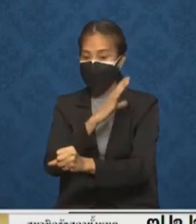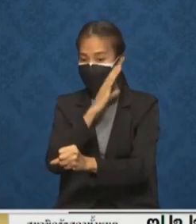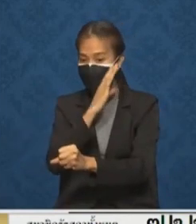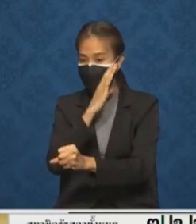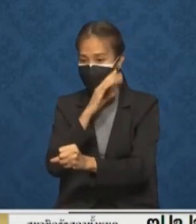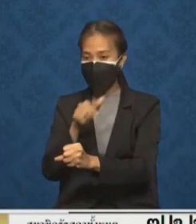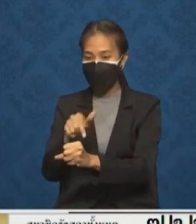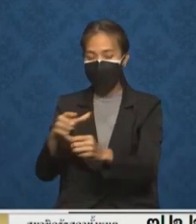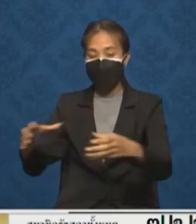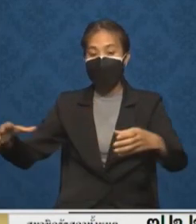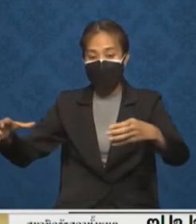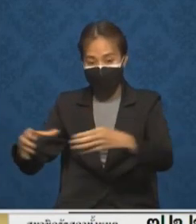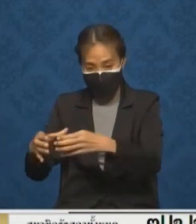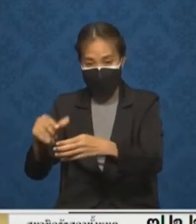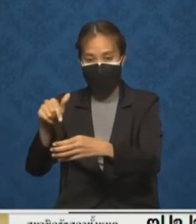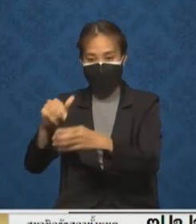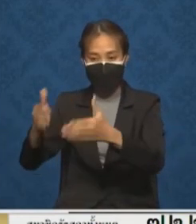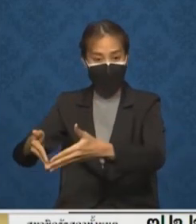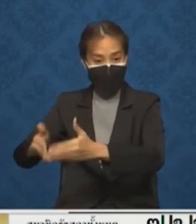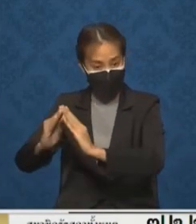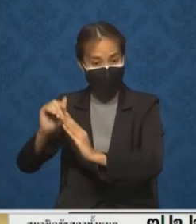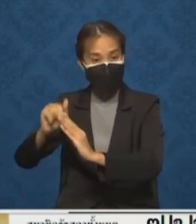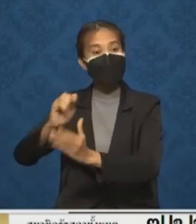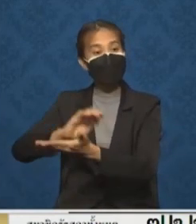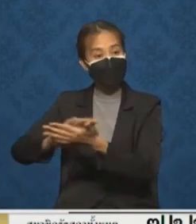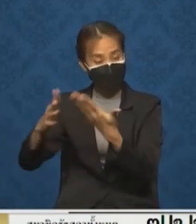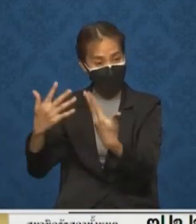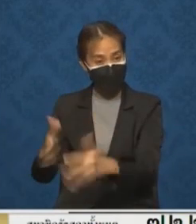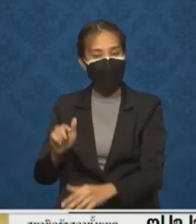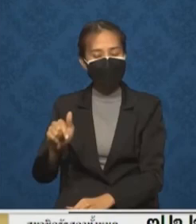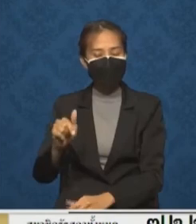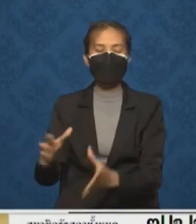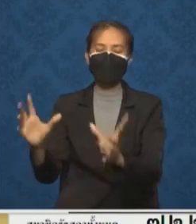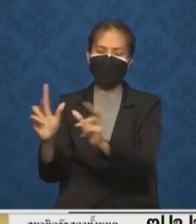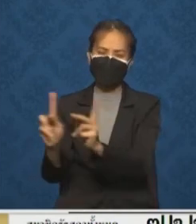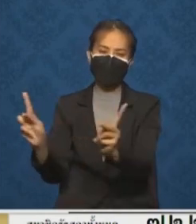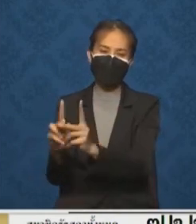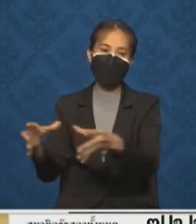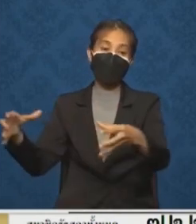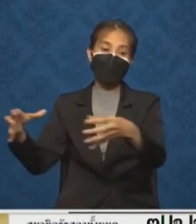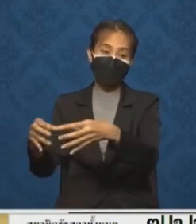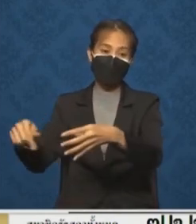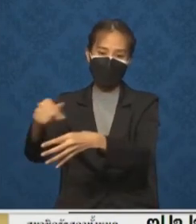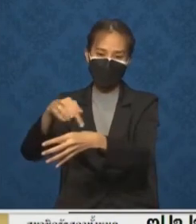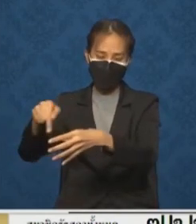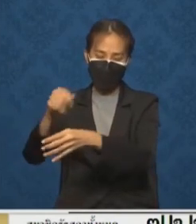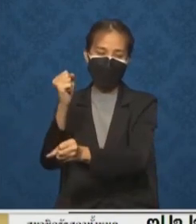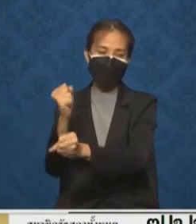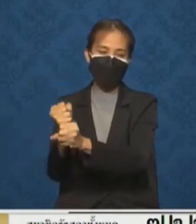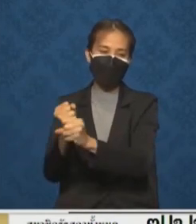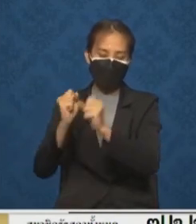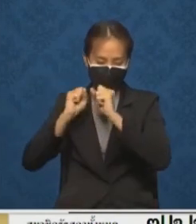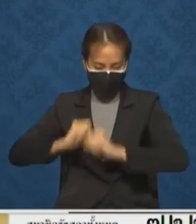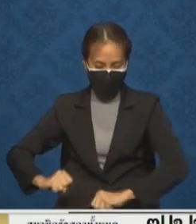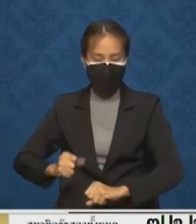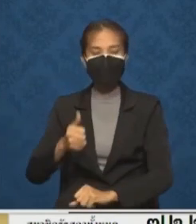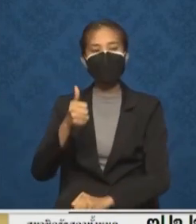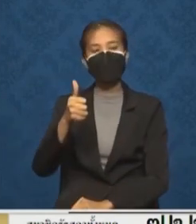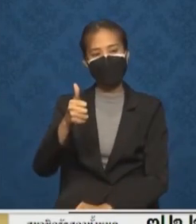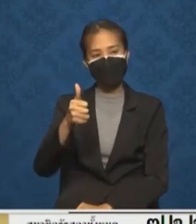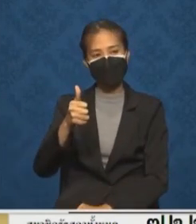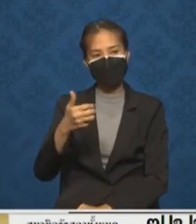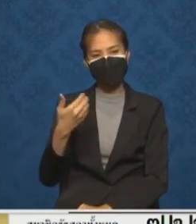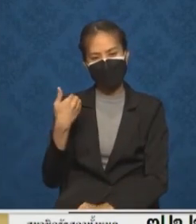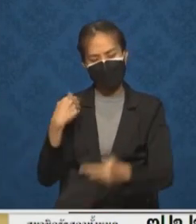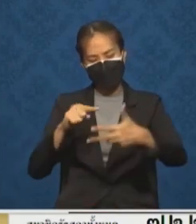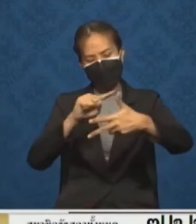ตั้งจากสภานี้ไปแล้วถ้าคณะกรรมการคณะนี้สามารถจะทำได้เพียง